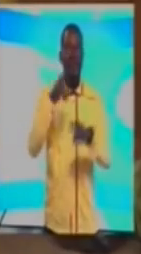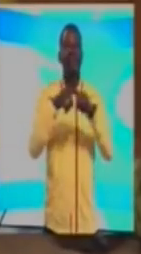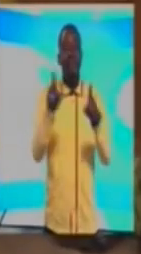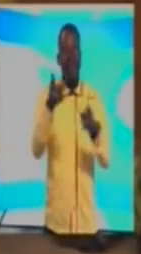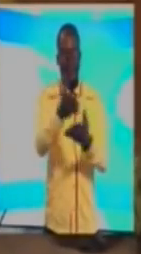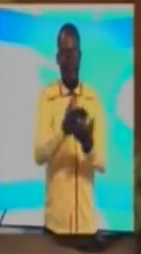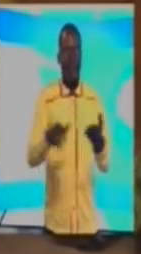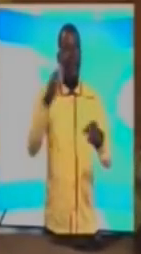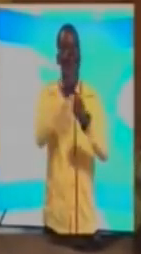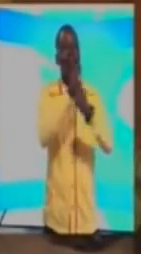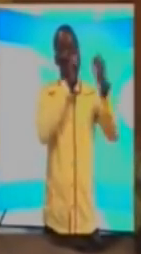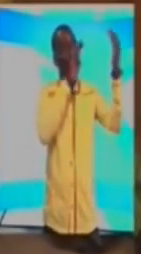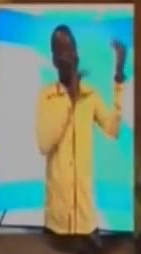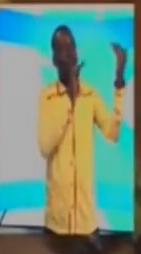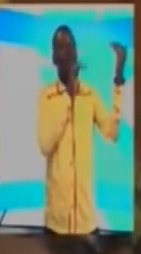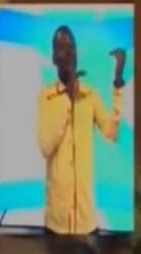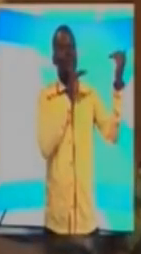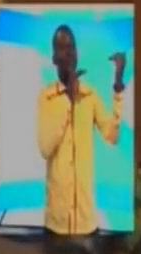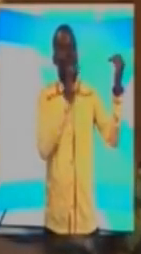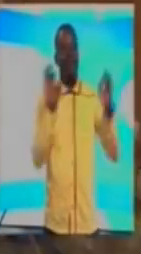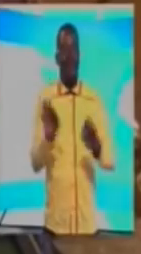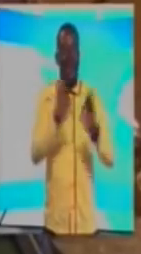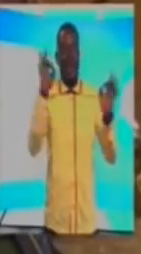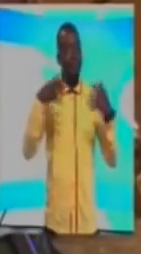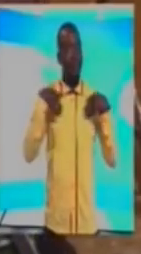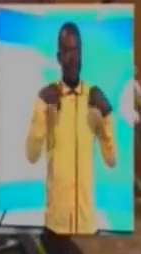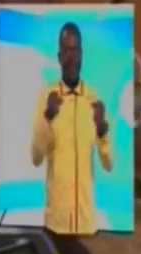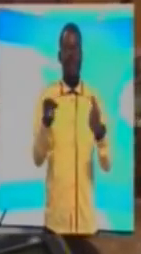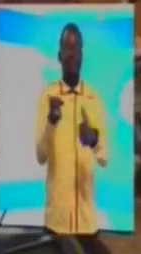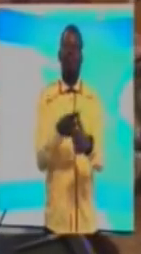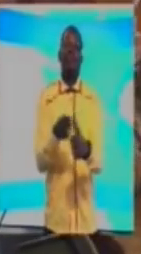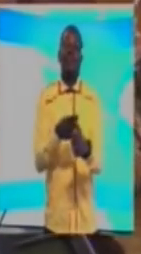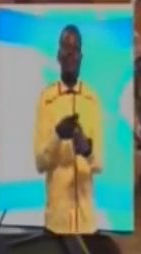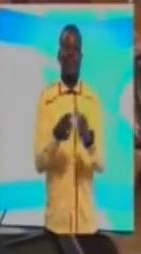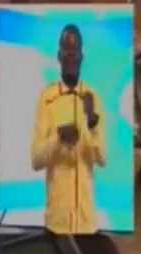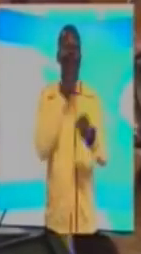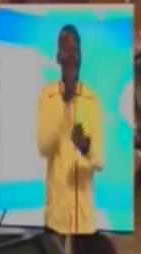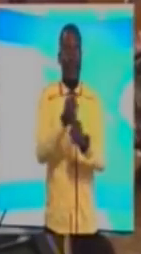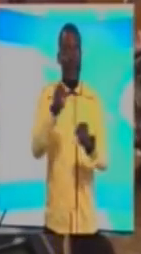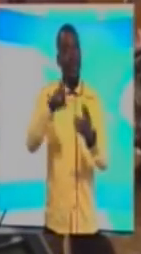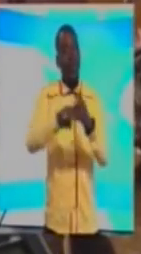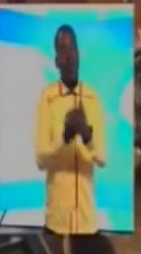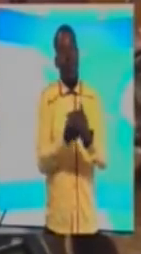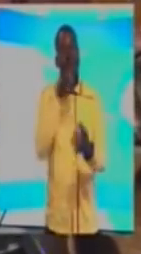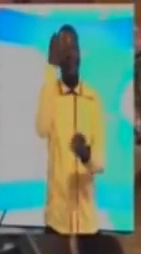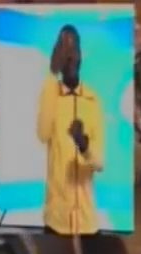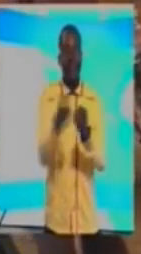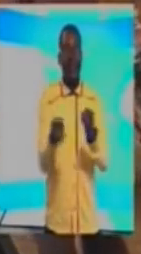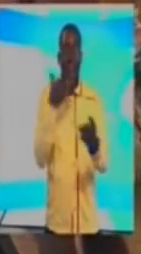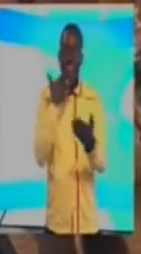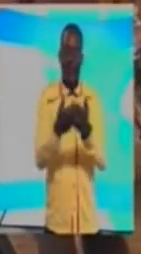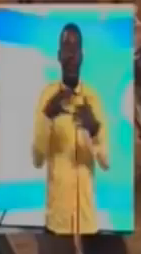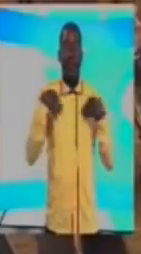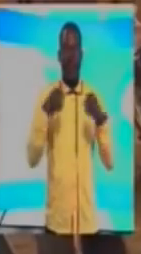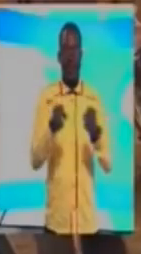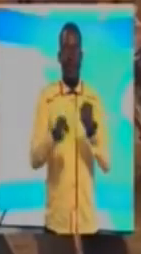certains gardent l'espoir. La fête, là, c'est la santé d'abord. Si l'année commence et ça se termine en bonne santé, il faut